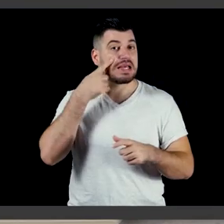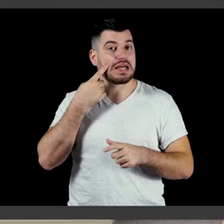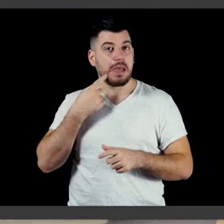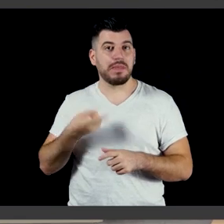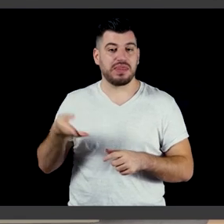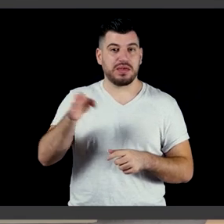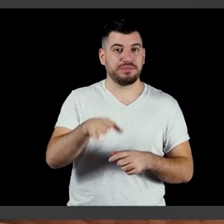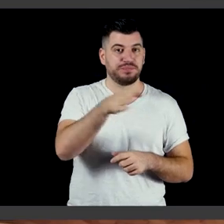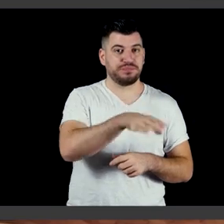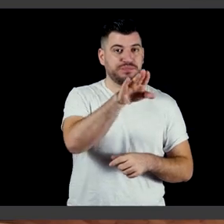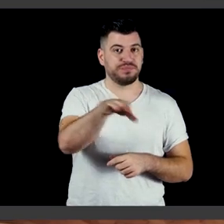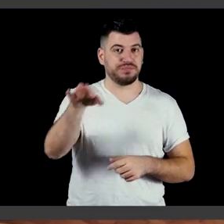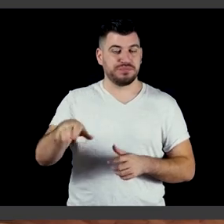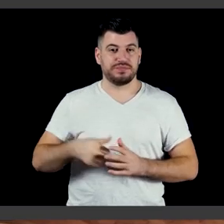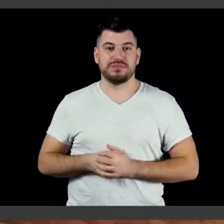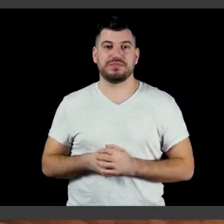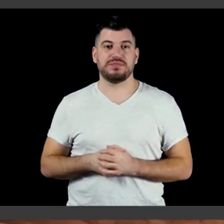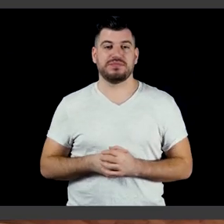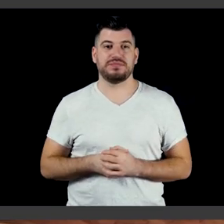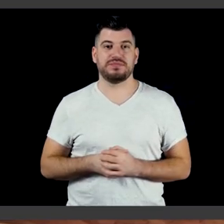Καραμελωμένο κρεμμύδι.